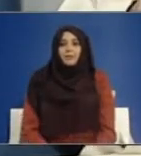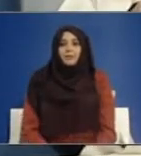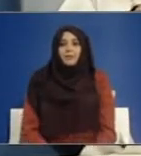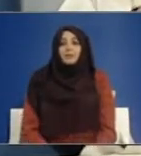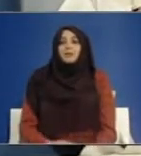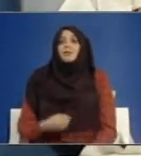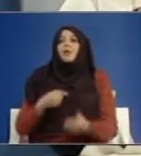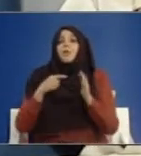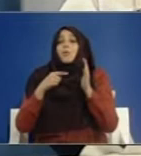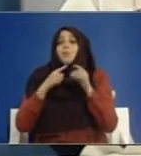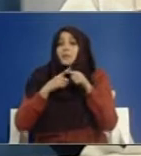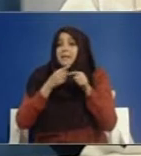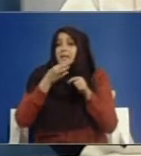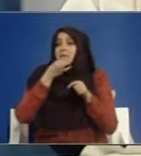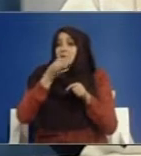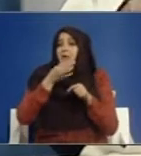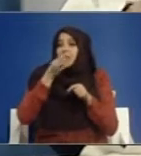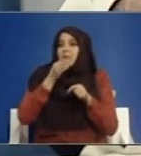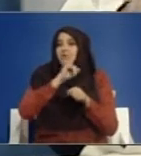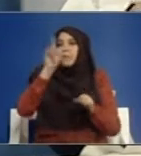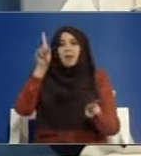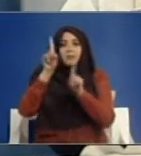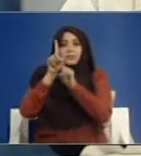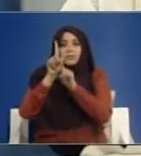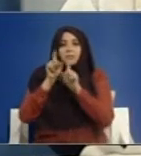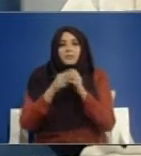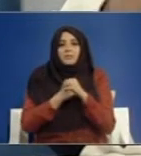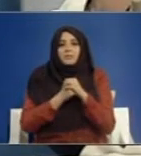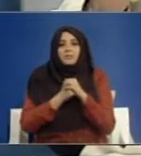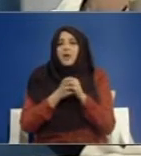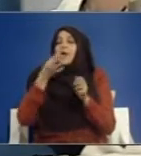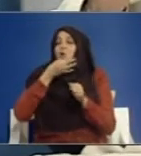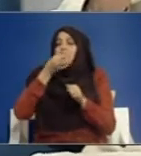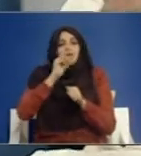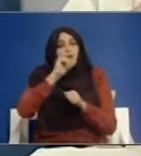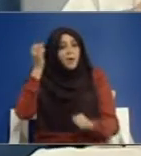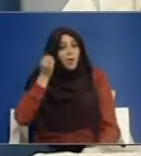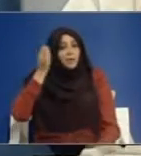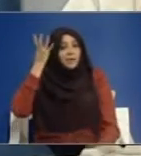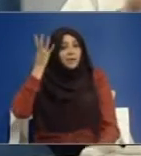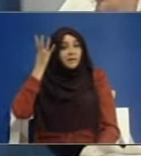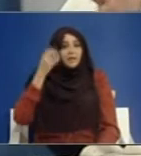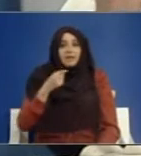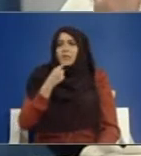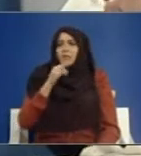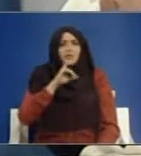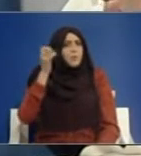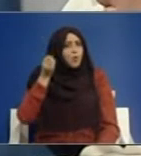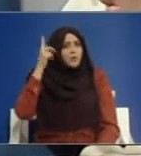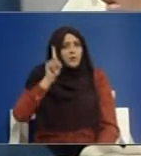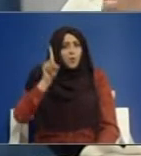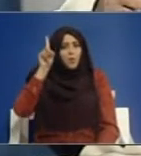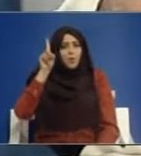يذكر فلا يكفر، عفوا فلا ينسى، فلا ينسى، فلا ينسى. معناها الإنسان لا ينسى الله تعالى،